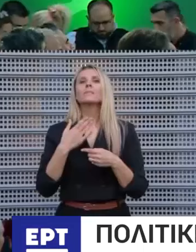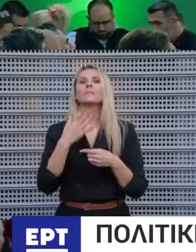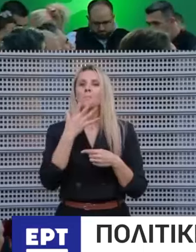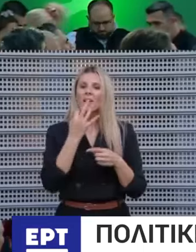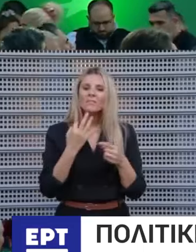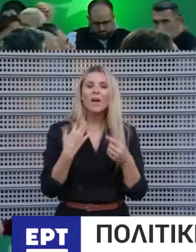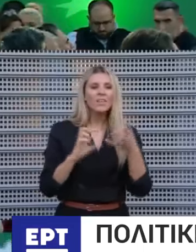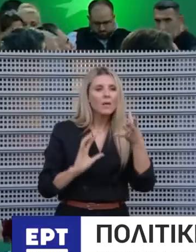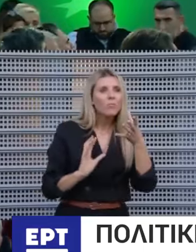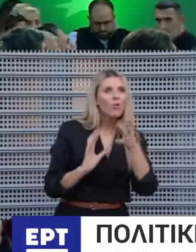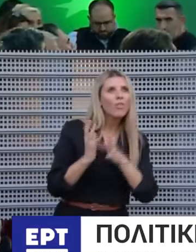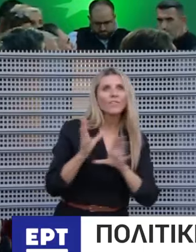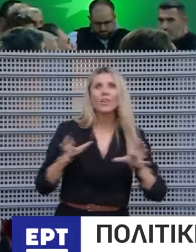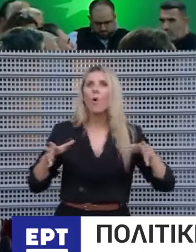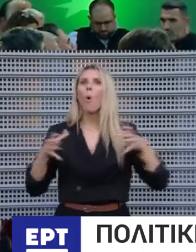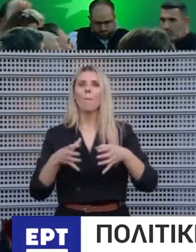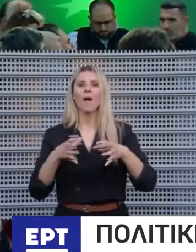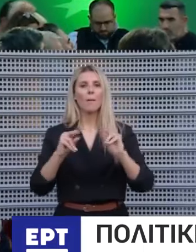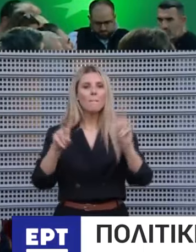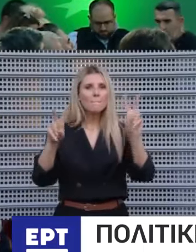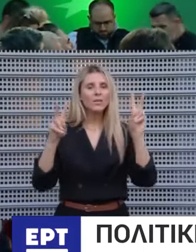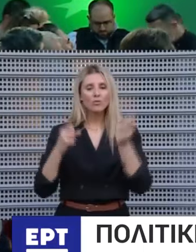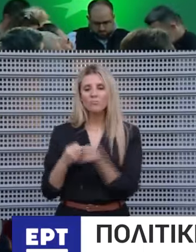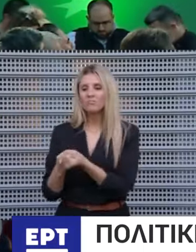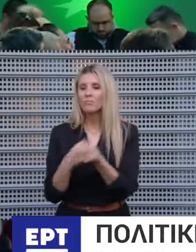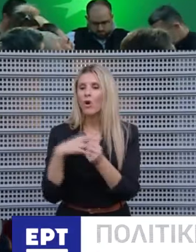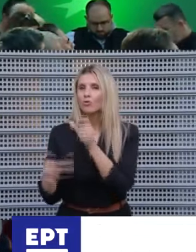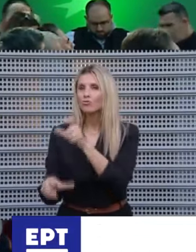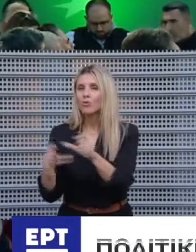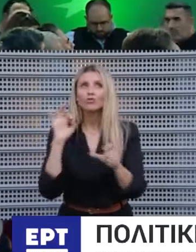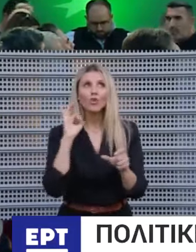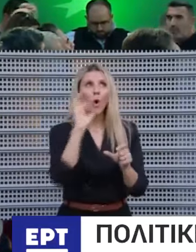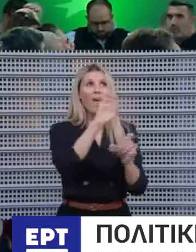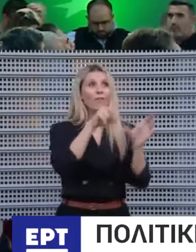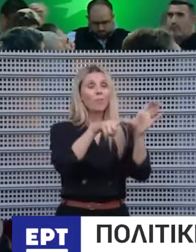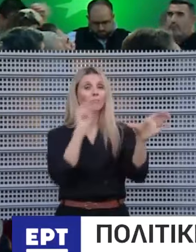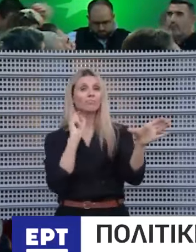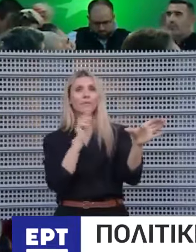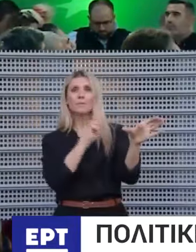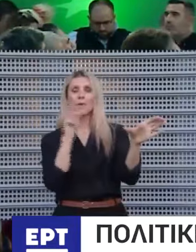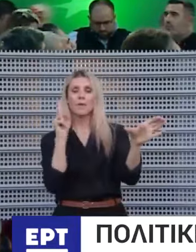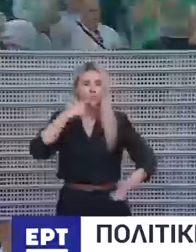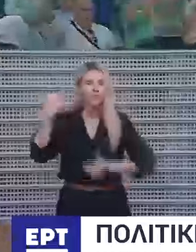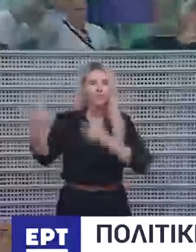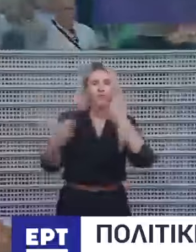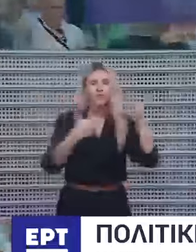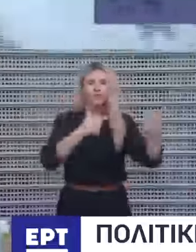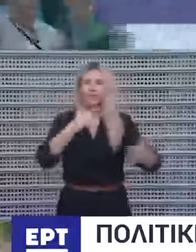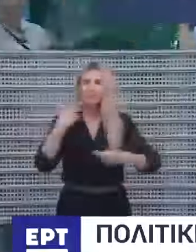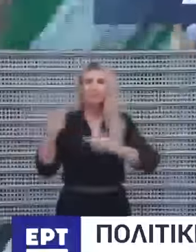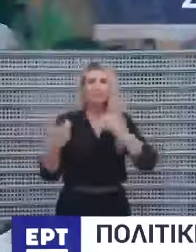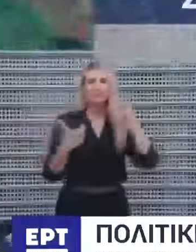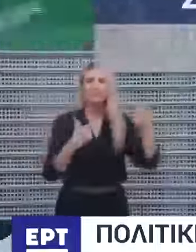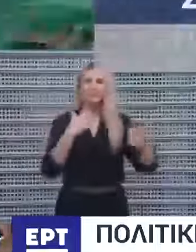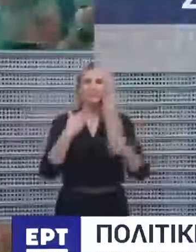Εφόσον τίθεται θέμα ηγεσίας στο ΠΑΣΟΚ, νομίζω ότι αυτή η εκκρεμότητα πρέπει γρήγορα να εκαθαριστεί.